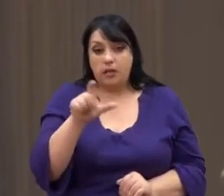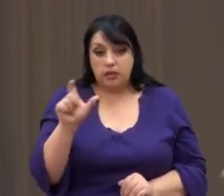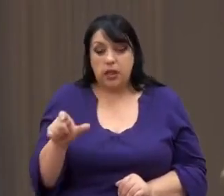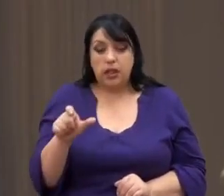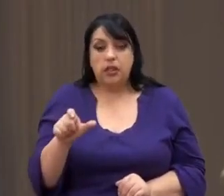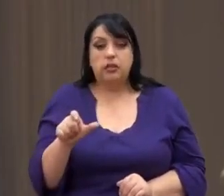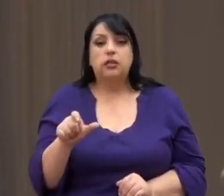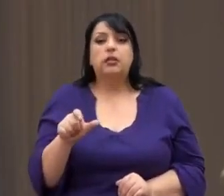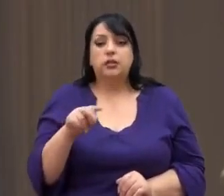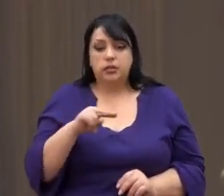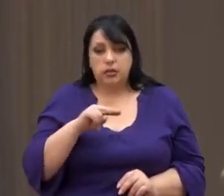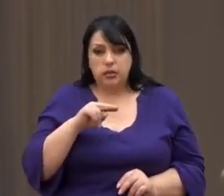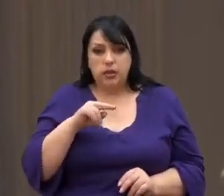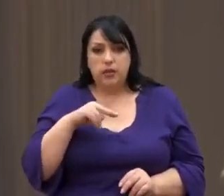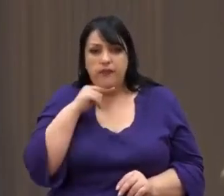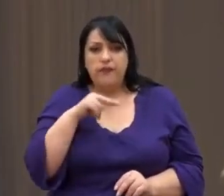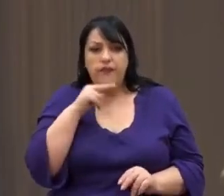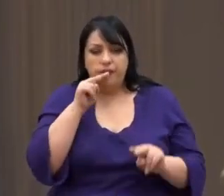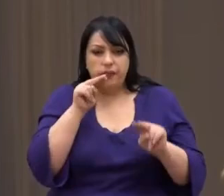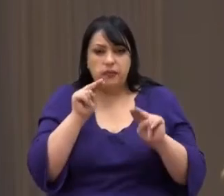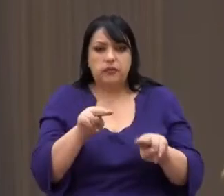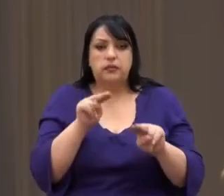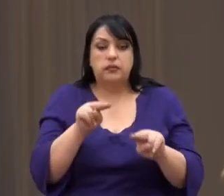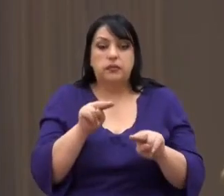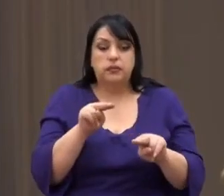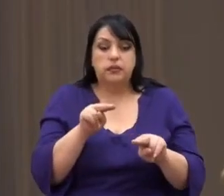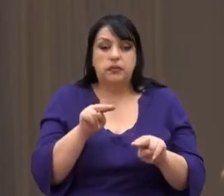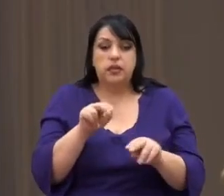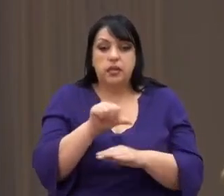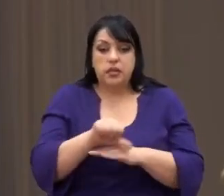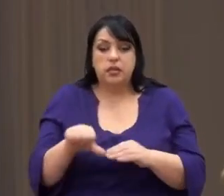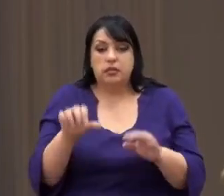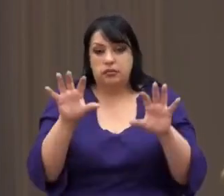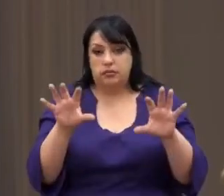հետևողականորեն իրացնում են իրենց սահմանադրական իրավունքը,